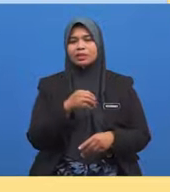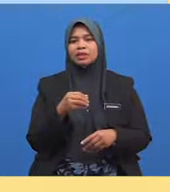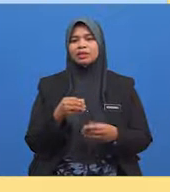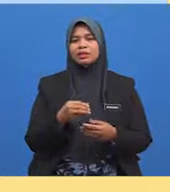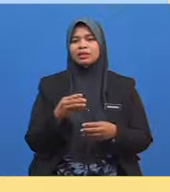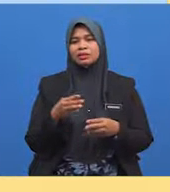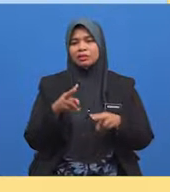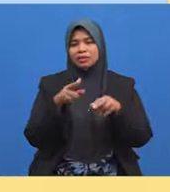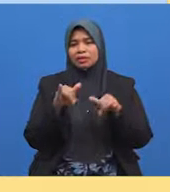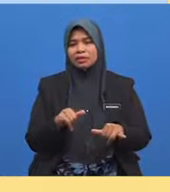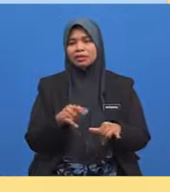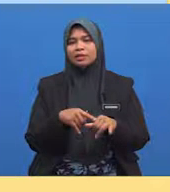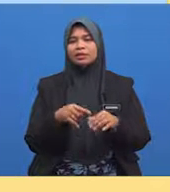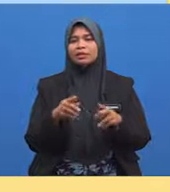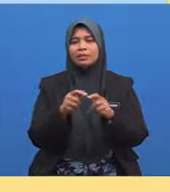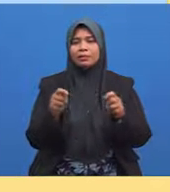di habitat masing-masing.